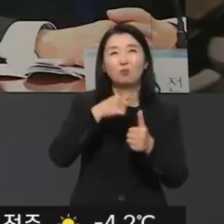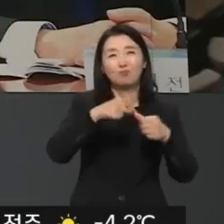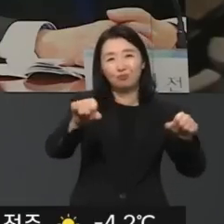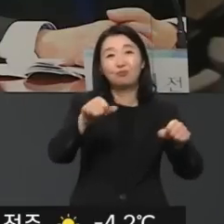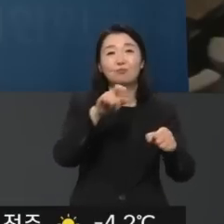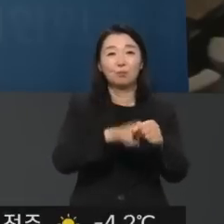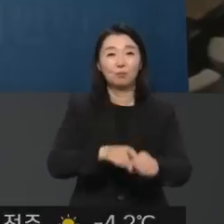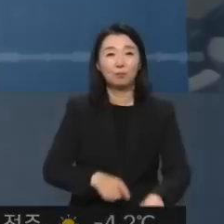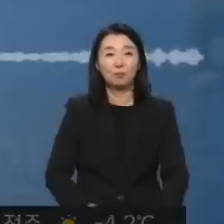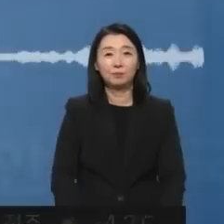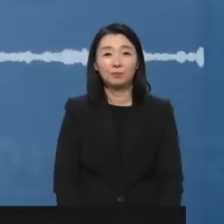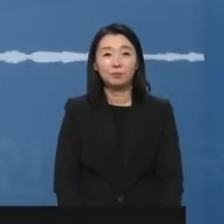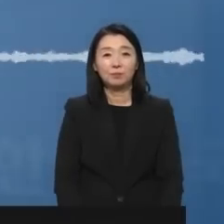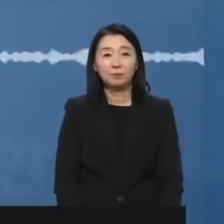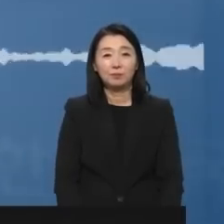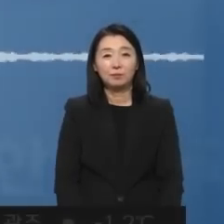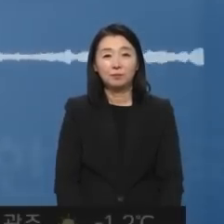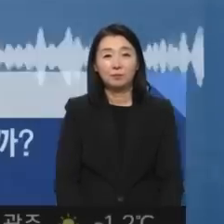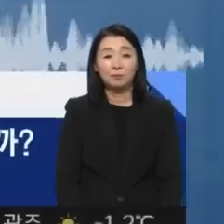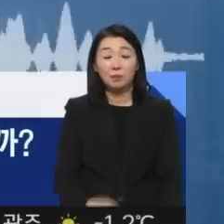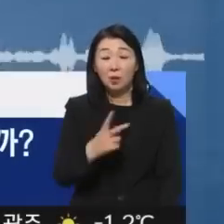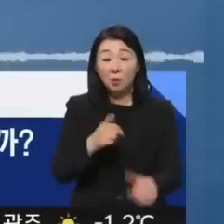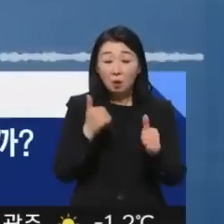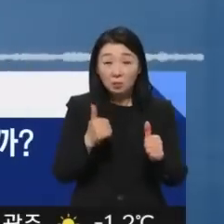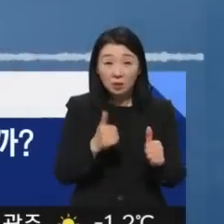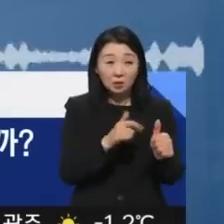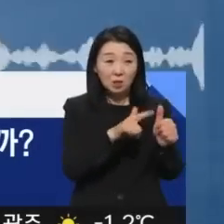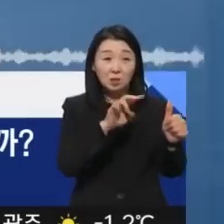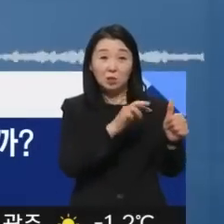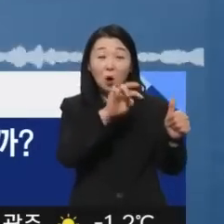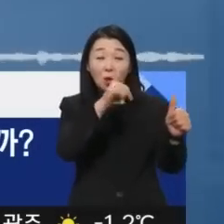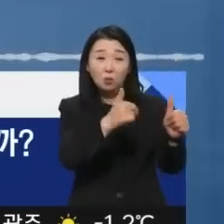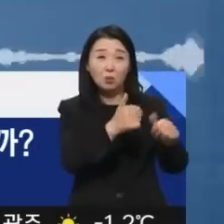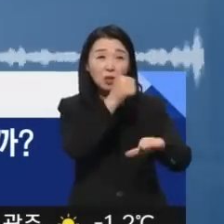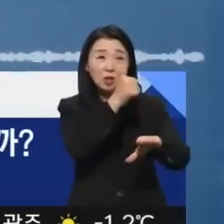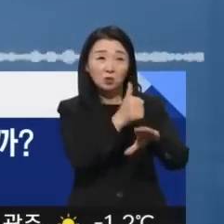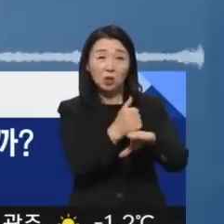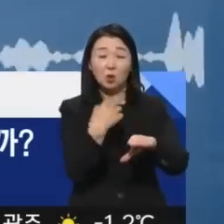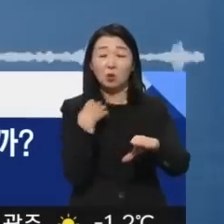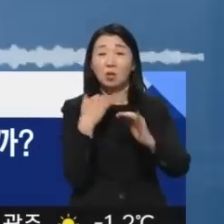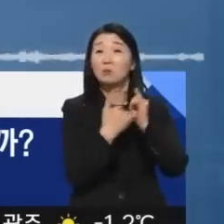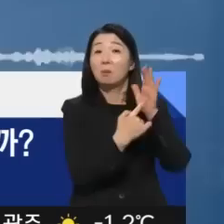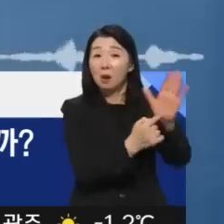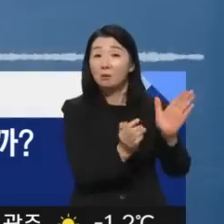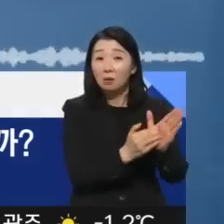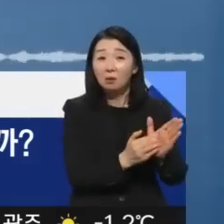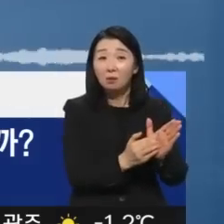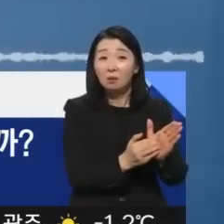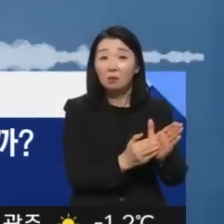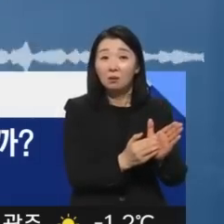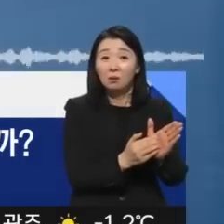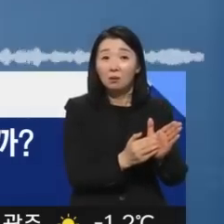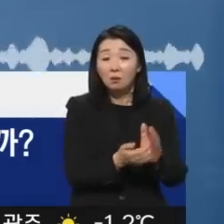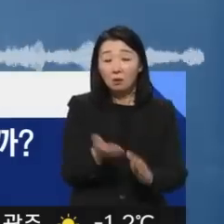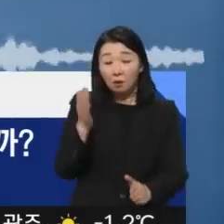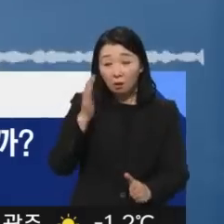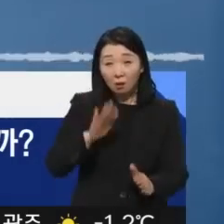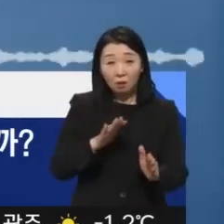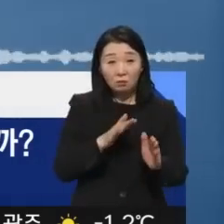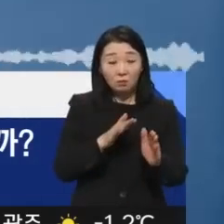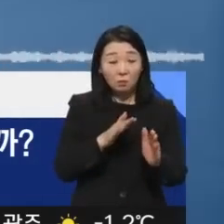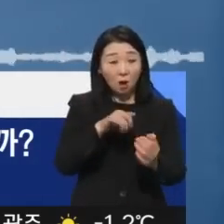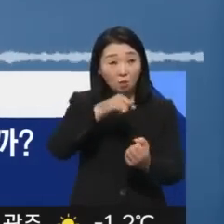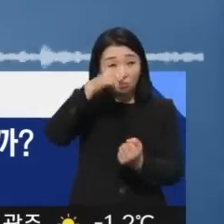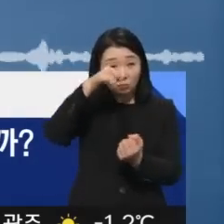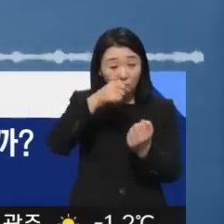했습니다. 검찰 스스로 서훈 실장이 이번 사건의 최종 책임자라고 밝혔지 않습니까? 예. 근데 서훈 실장을